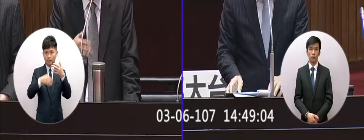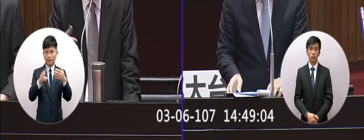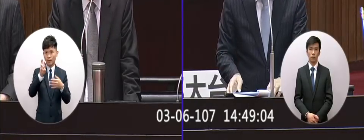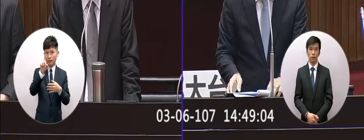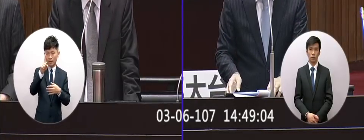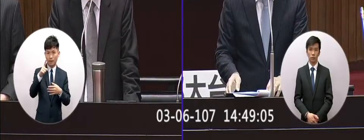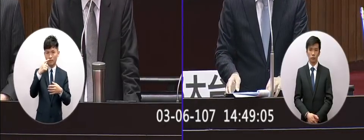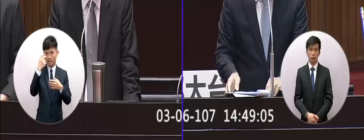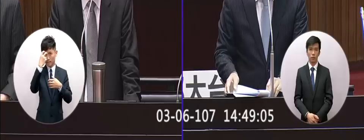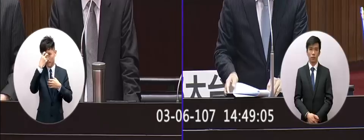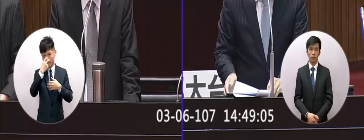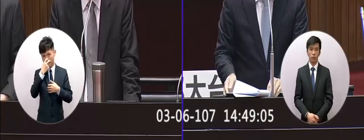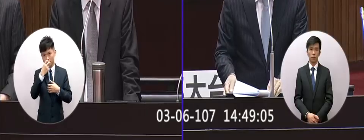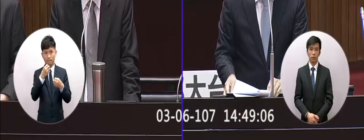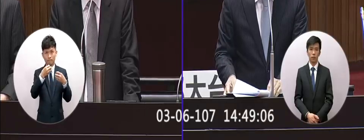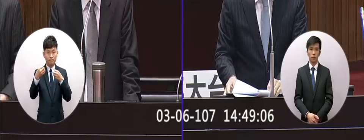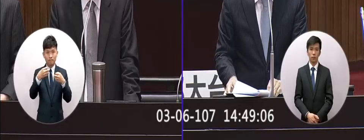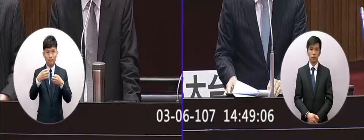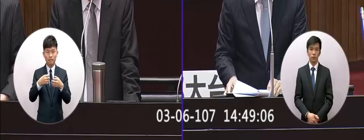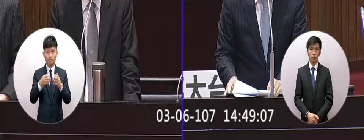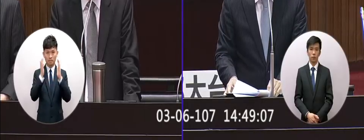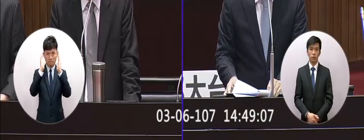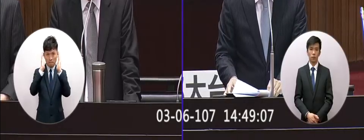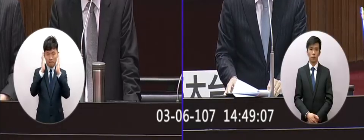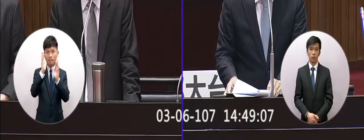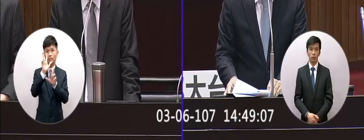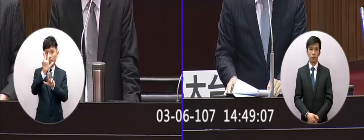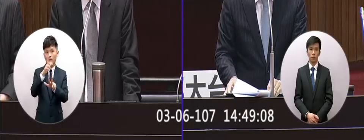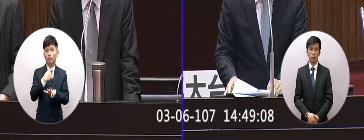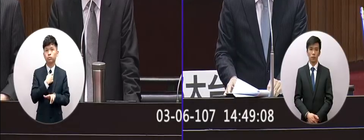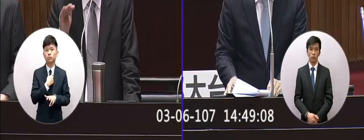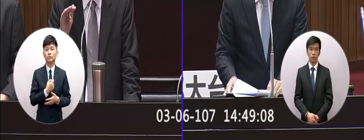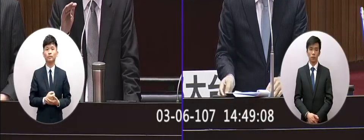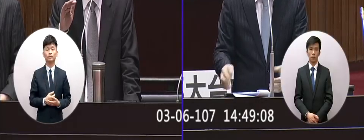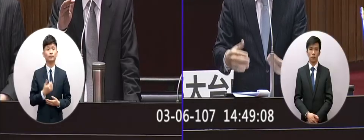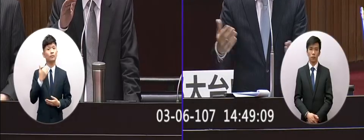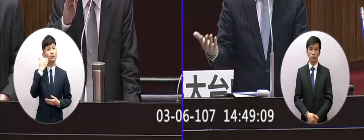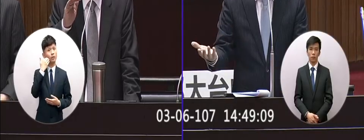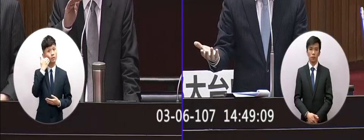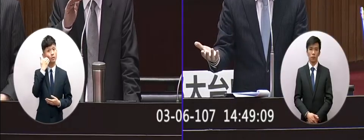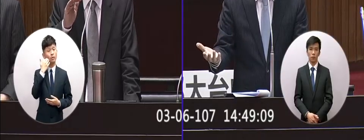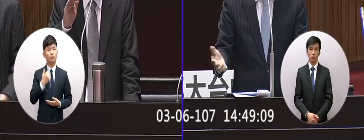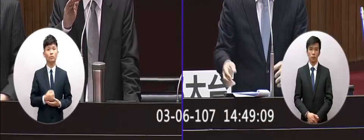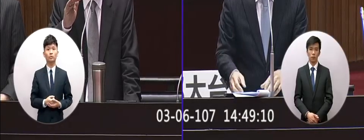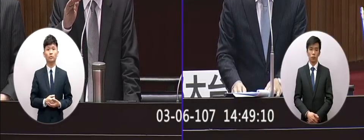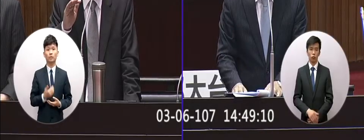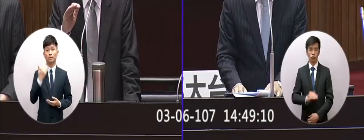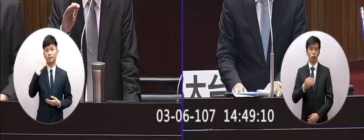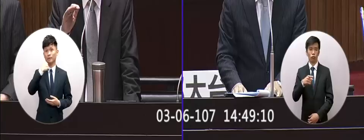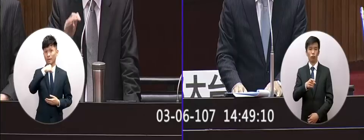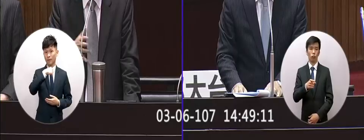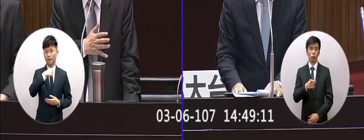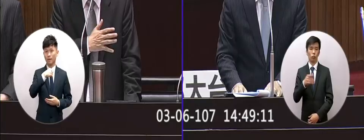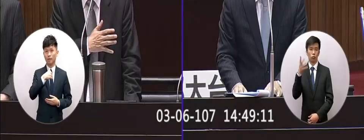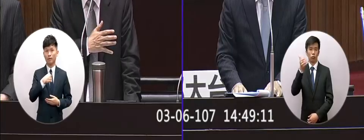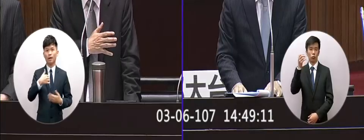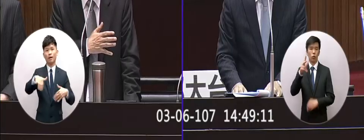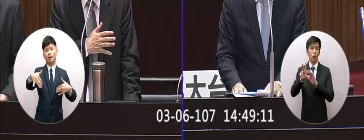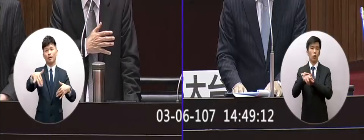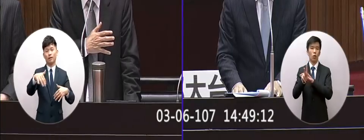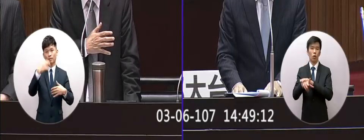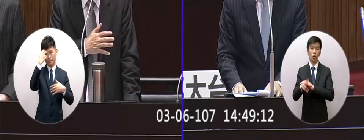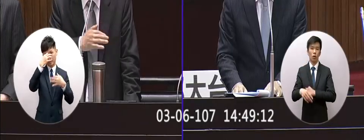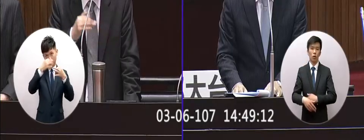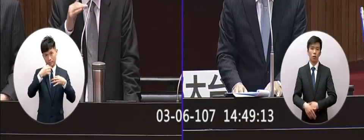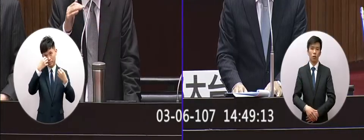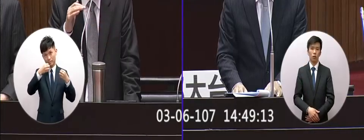应该要务实的去检讨， 要务实的 去检讨。如果说 这现在都很空啊， 如果说台湾没有，因为还没有检